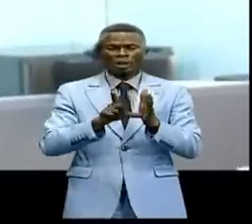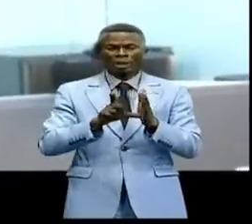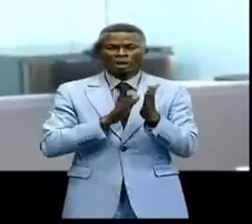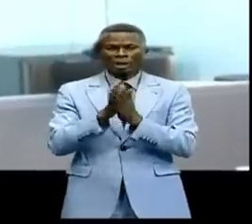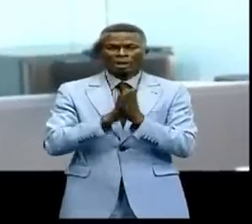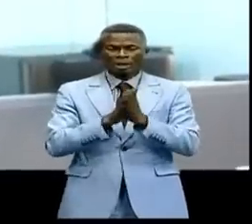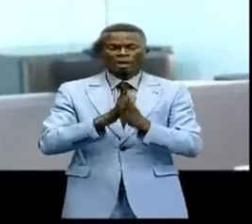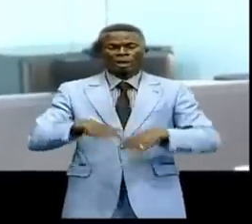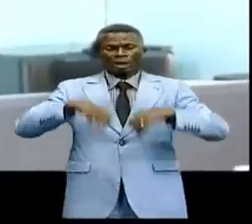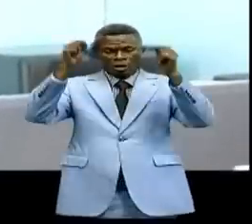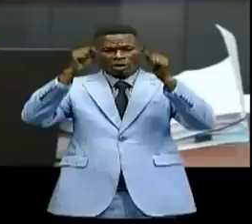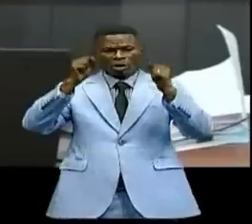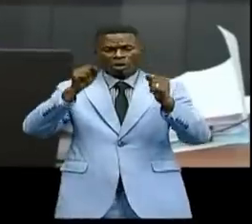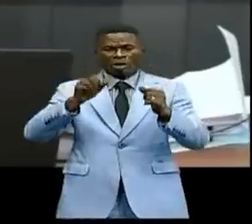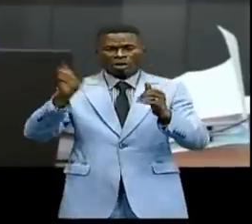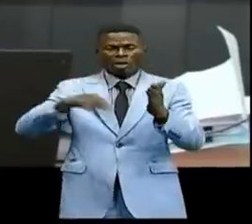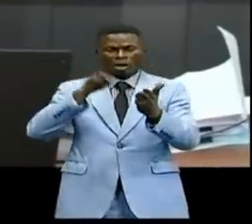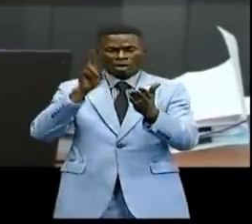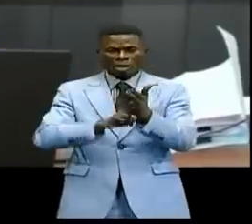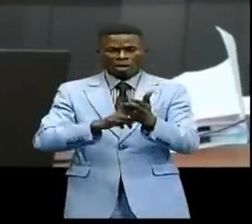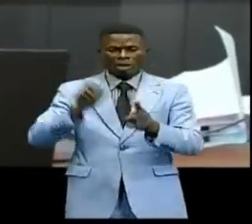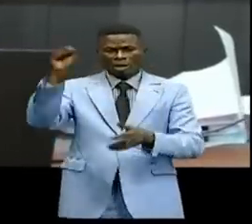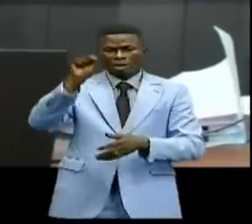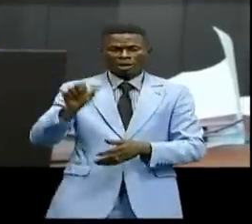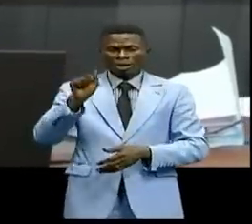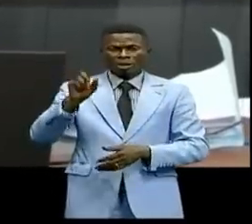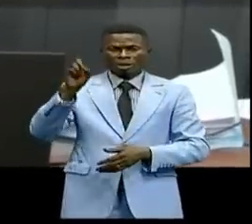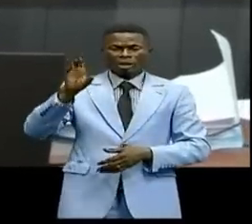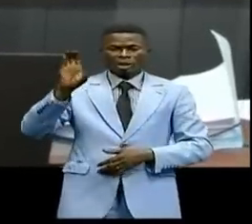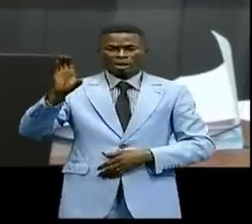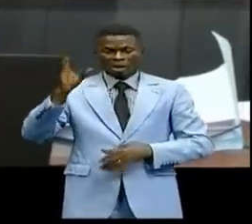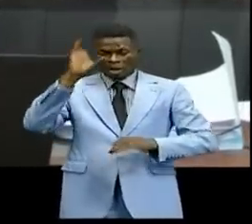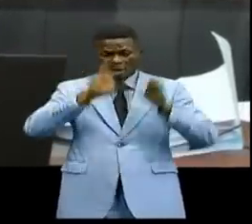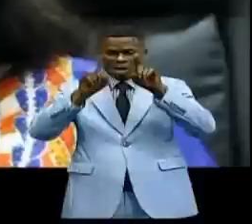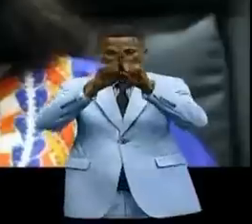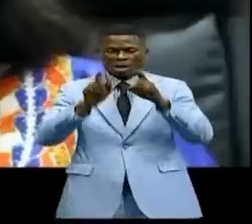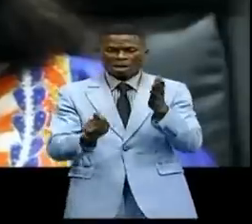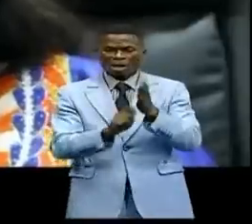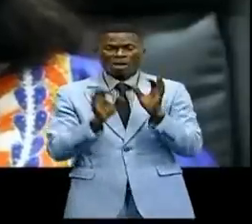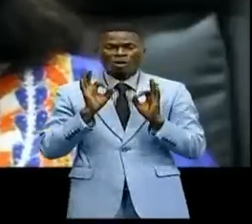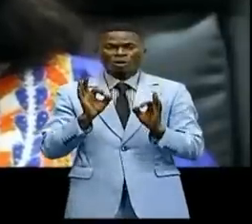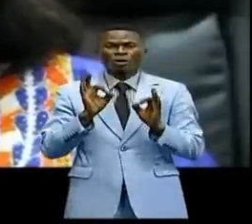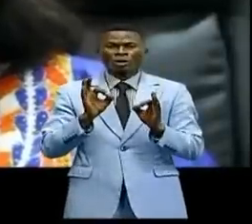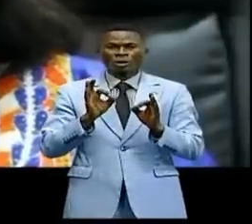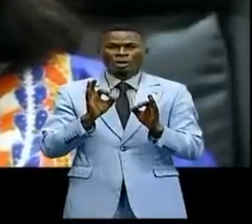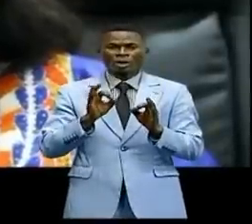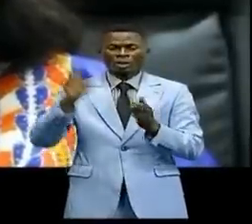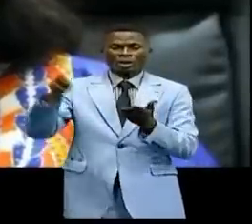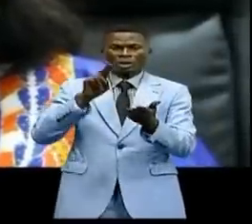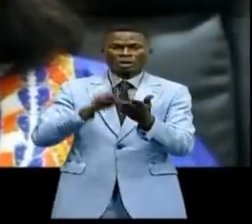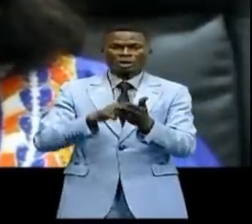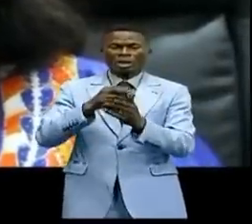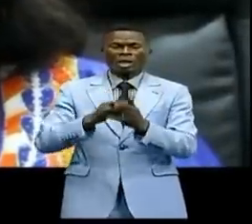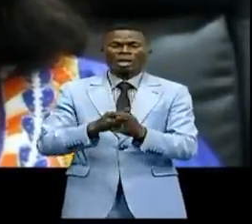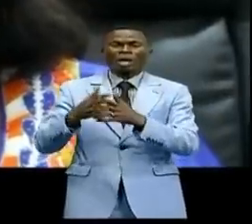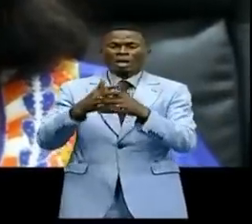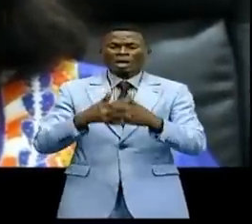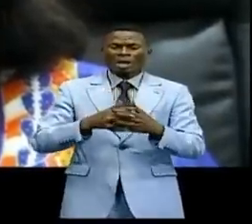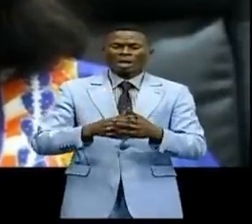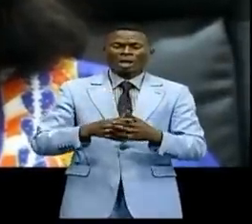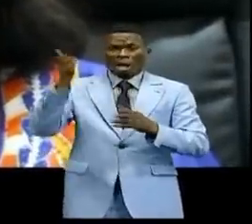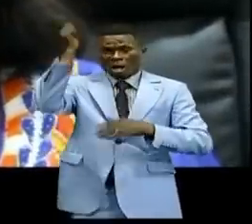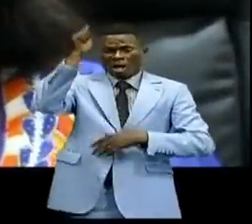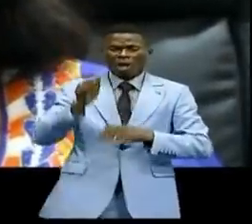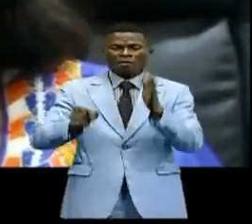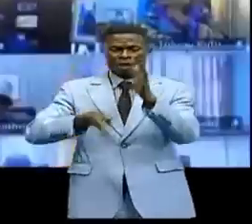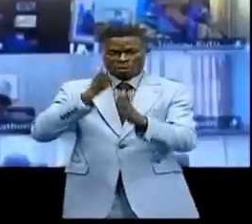sur la ratification du protocole de la SADC sur la science, la technologie et l'innovation a été signé à Johannesburg par 14 pays